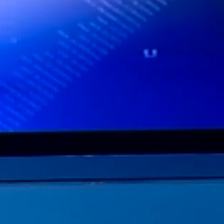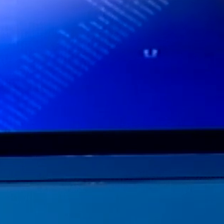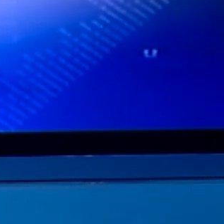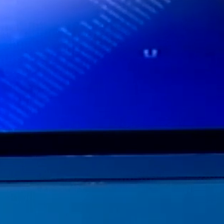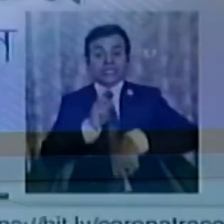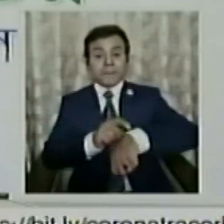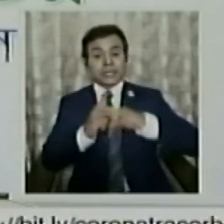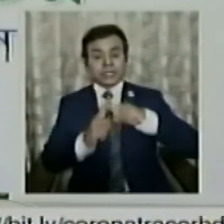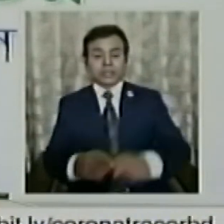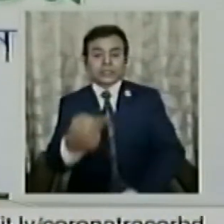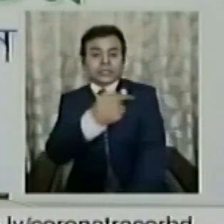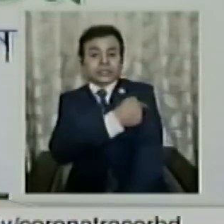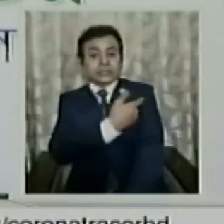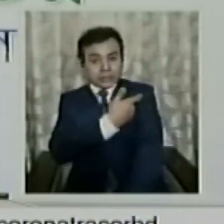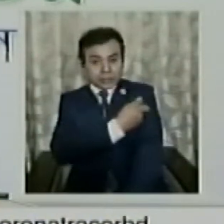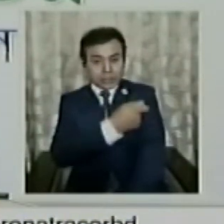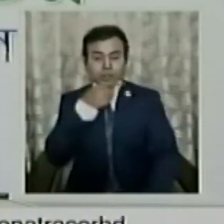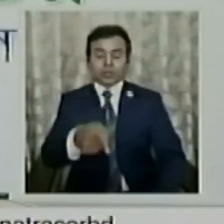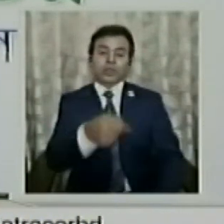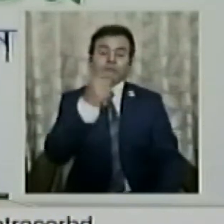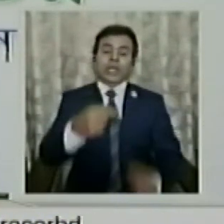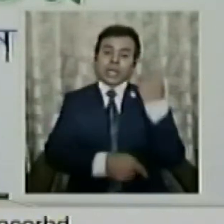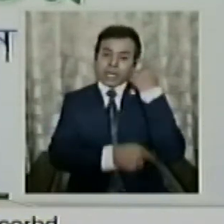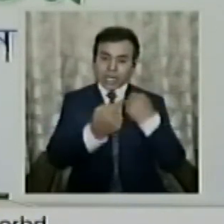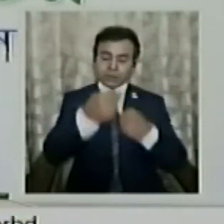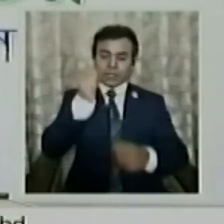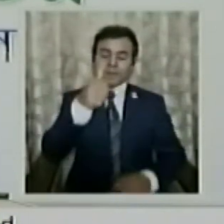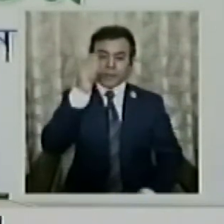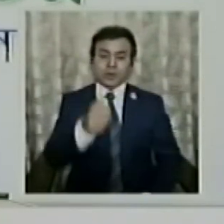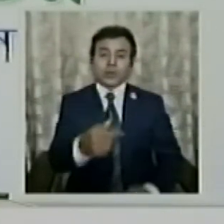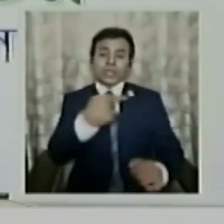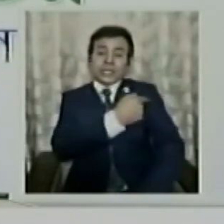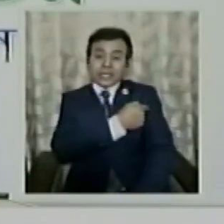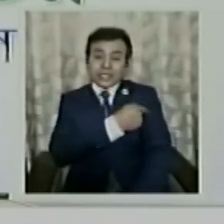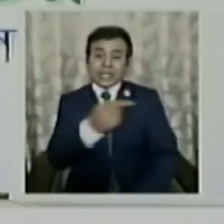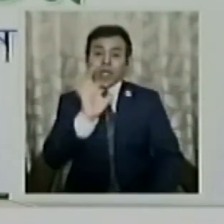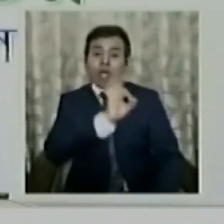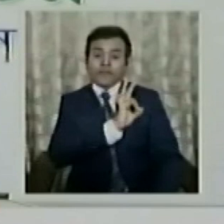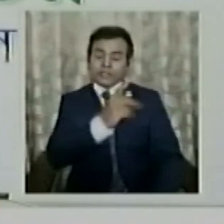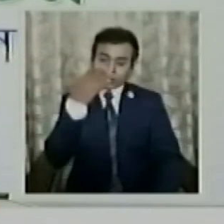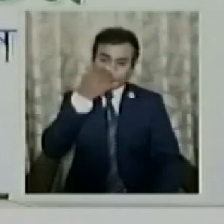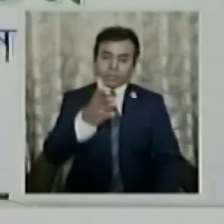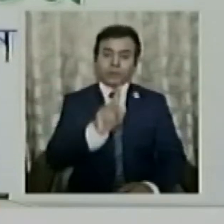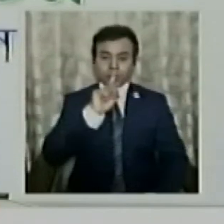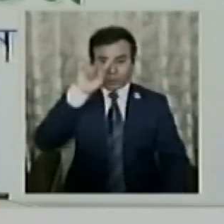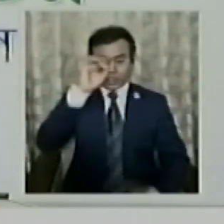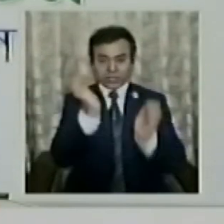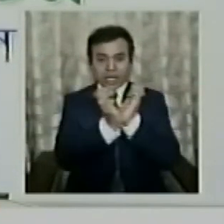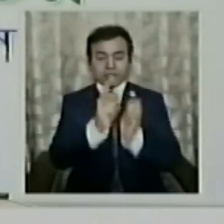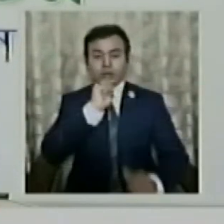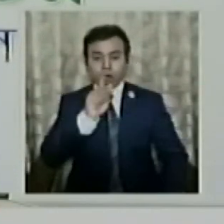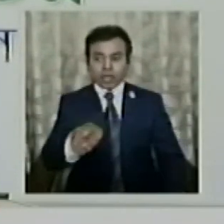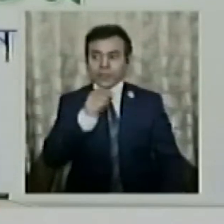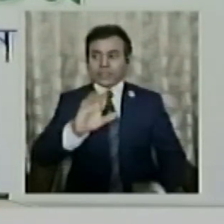আরও ৩৭ জনের মৃত্যু হয়েছে। এ পর্যন্ত মারা গেছেন ১৫৮২ জন। ১৭,২৪৫টি নমুনা পরীক্ষা করে